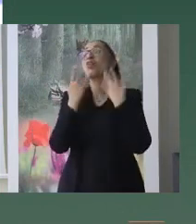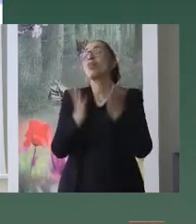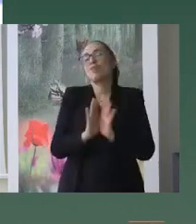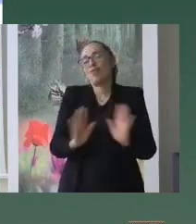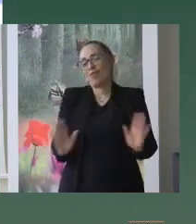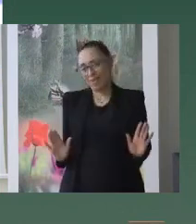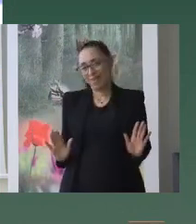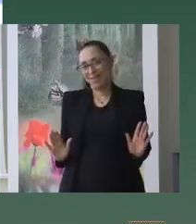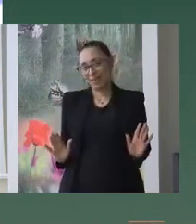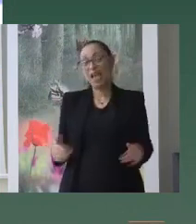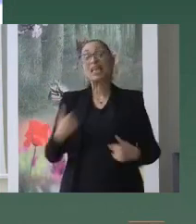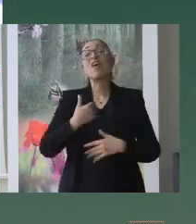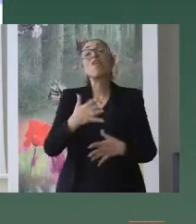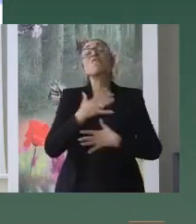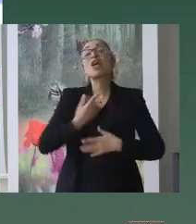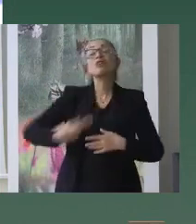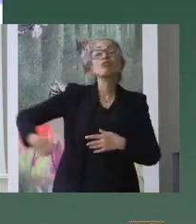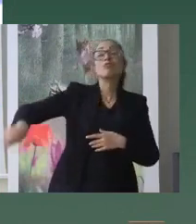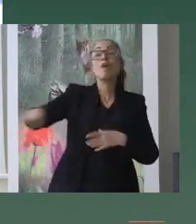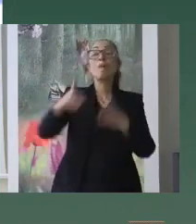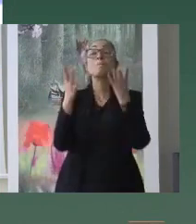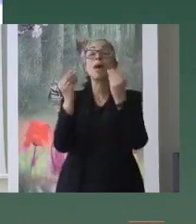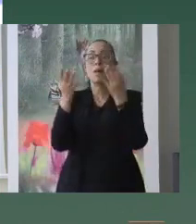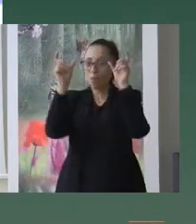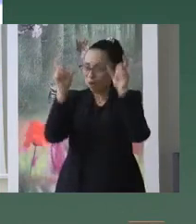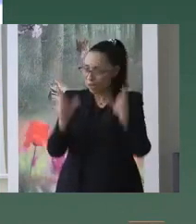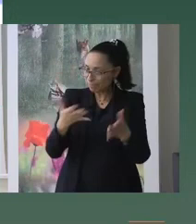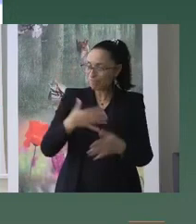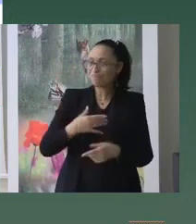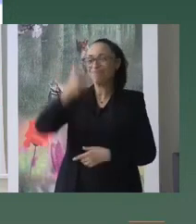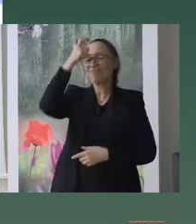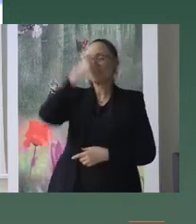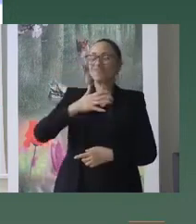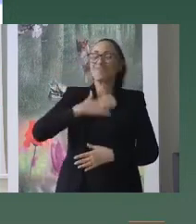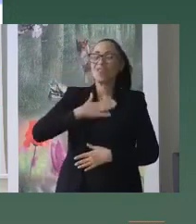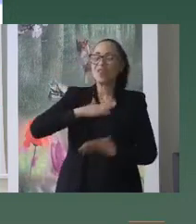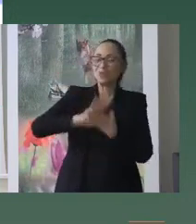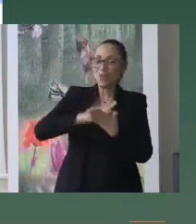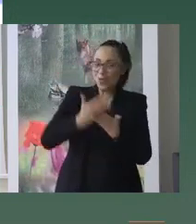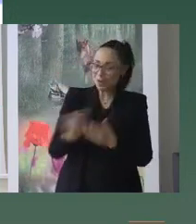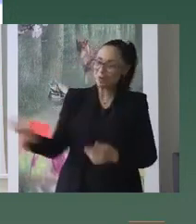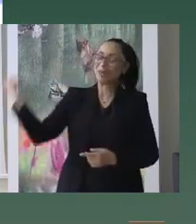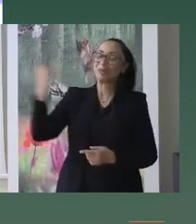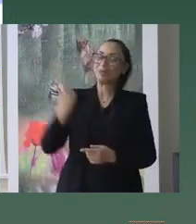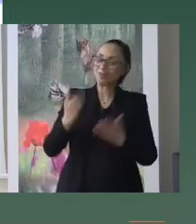να εξαντληθεί. Σας ευχαριστούμε πάρα πολύ. Ευχαριστώ την κυρία Άντα Γαλάνη που ήταν